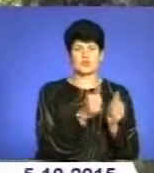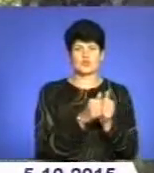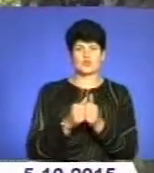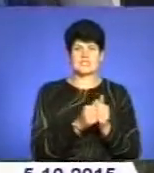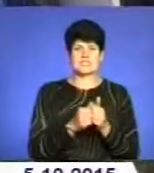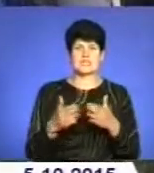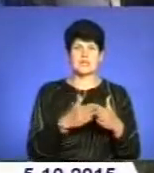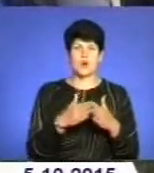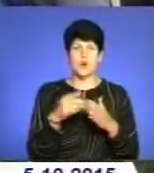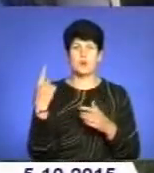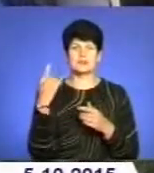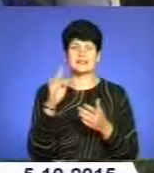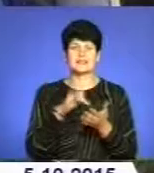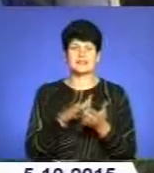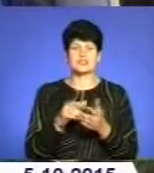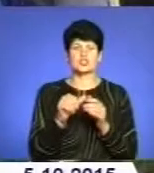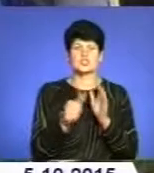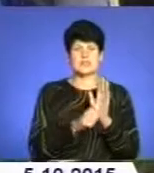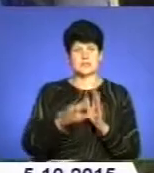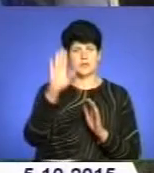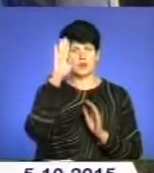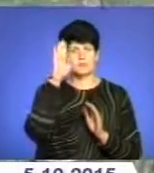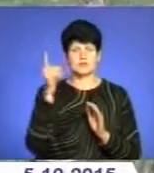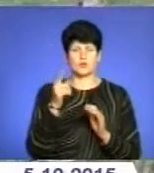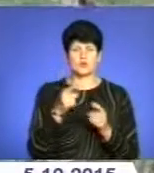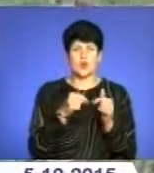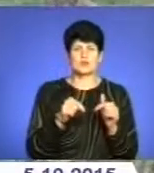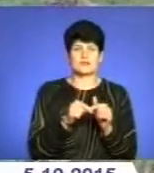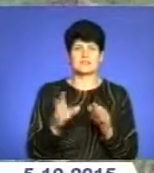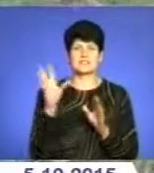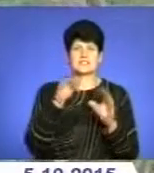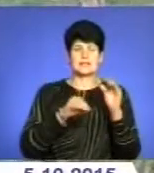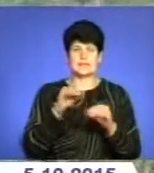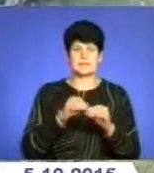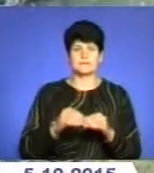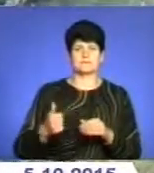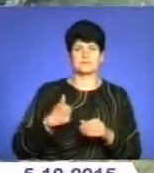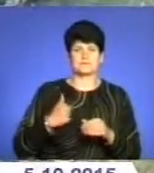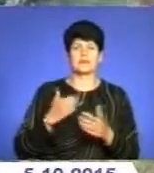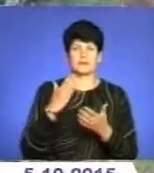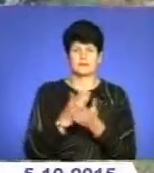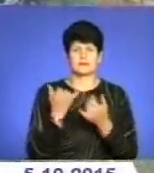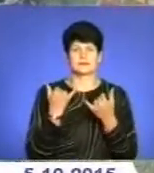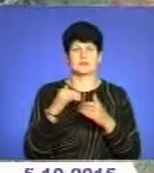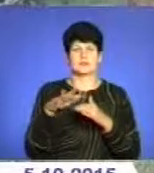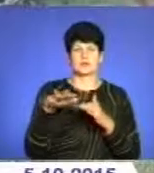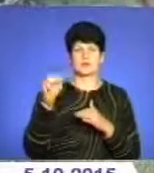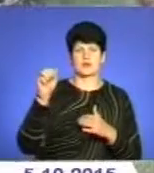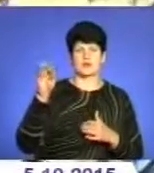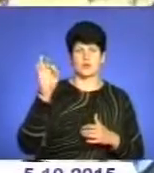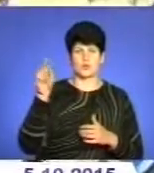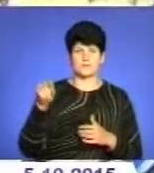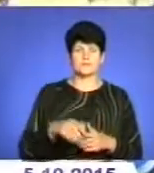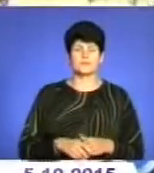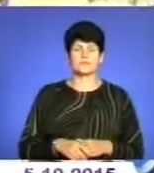центрах. 16 хлопців з Тернопільського осередку у складі Збройних сил України несуть зараз службу у зоні АТО.